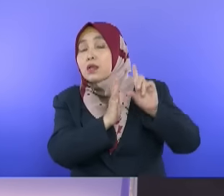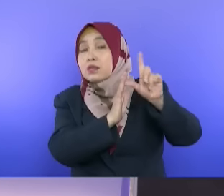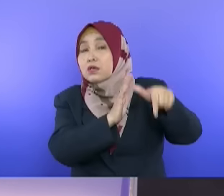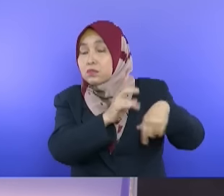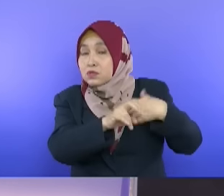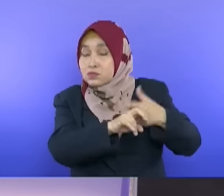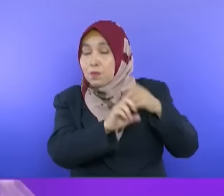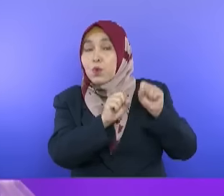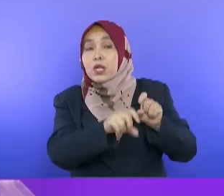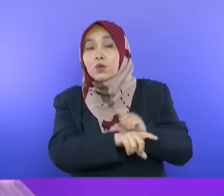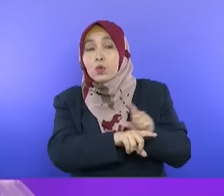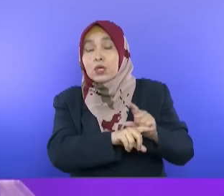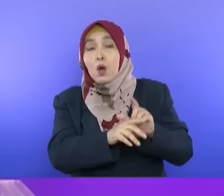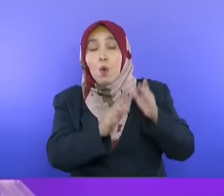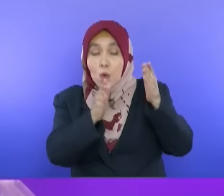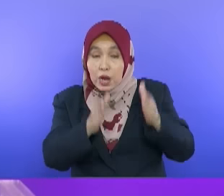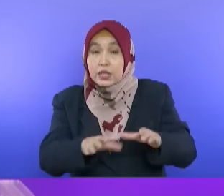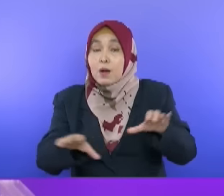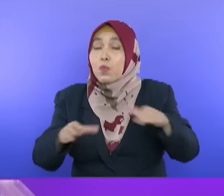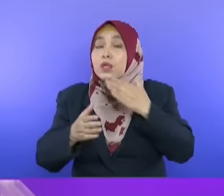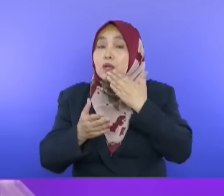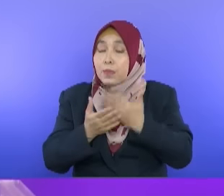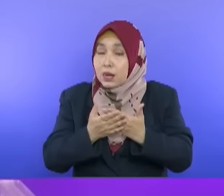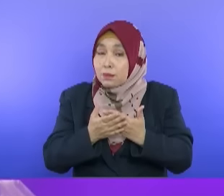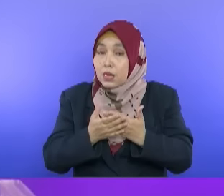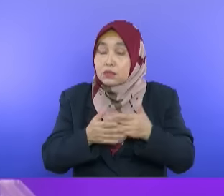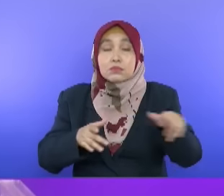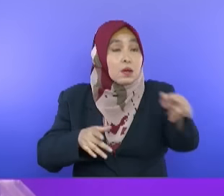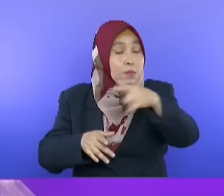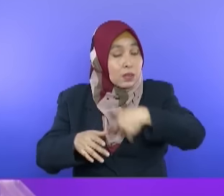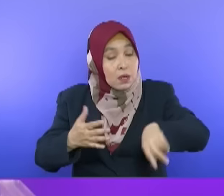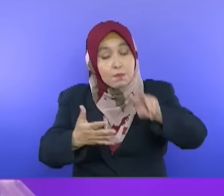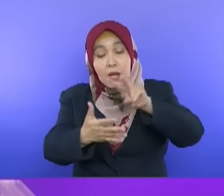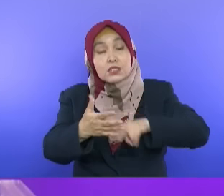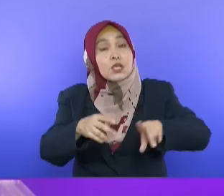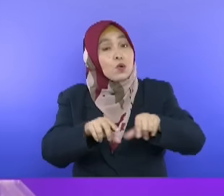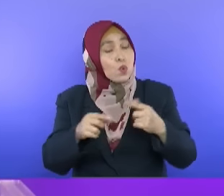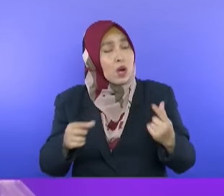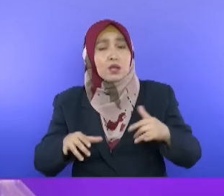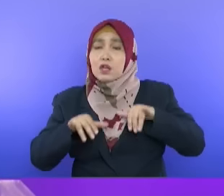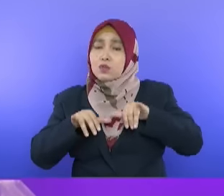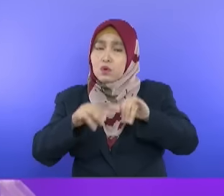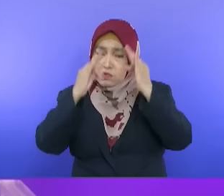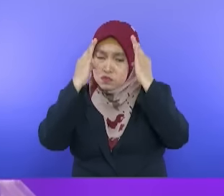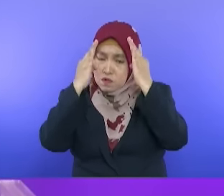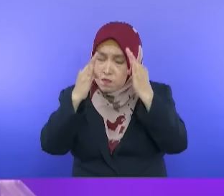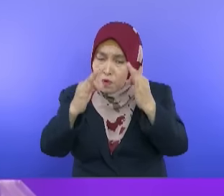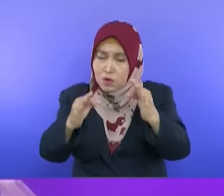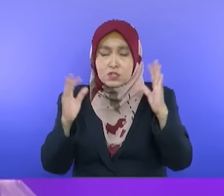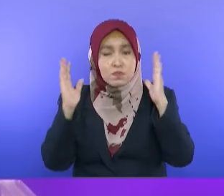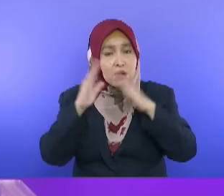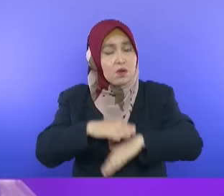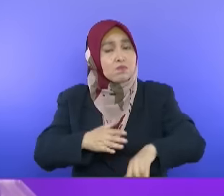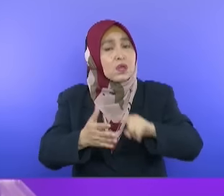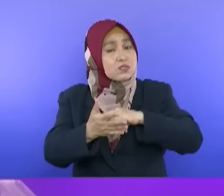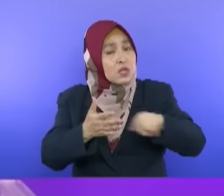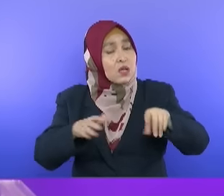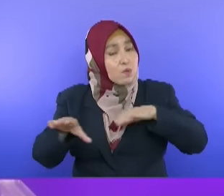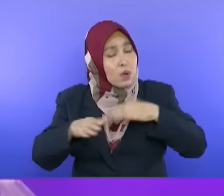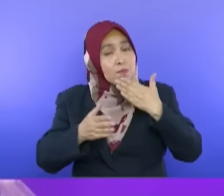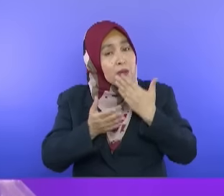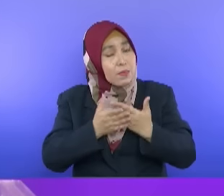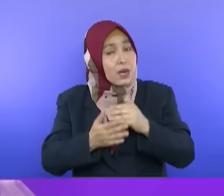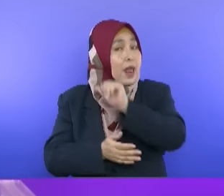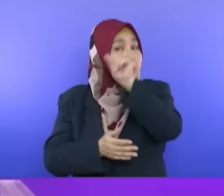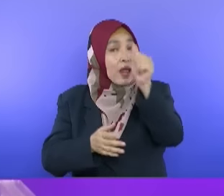bila susah nanti beli gula orang yang buat kebaikan seperti tuan-tuan Baca terus fokus pada salat zakat buat kebaikan